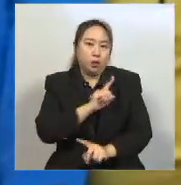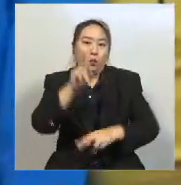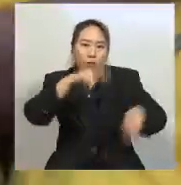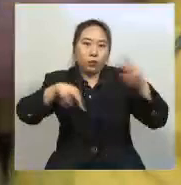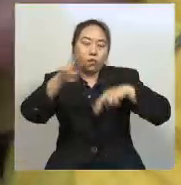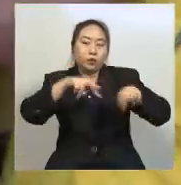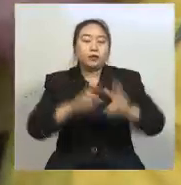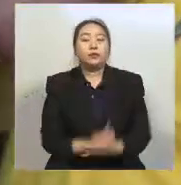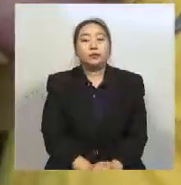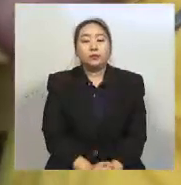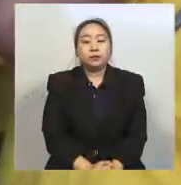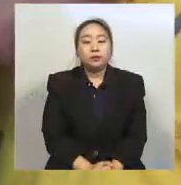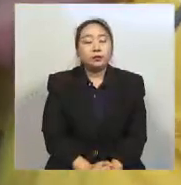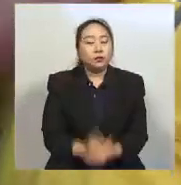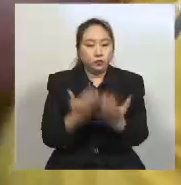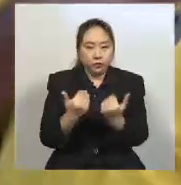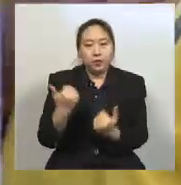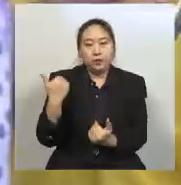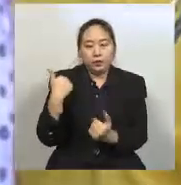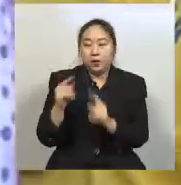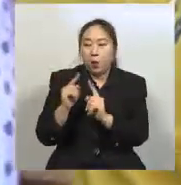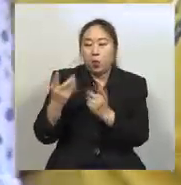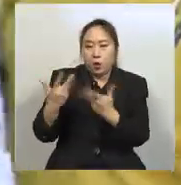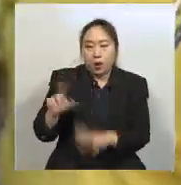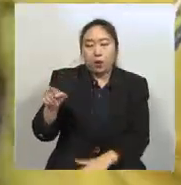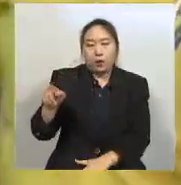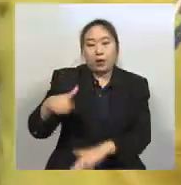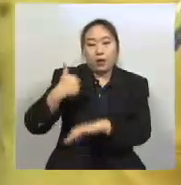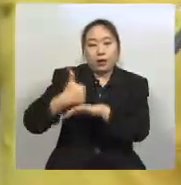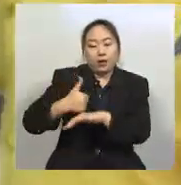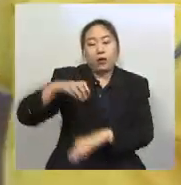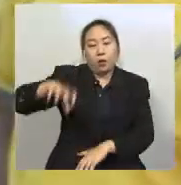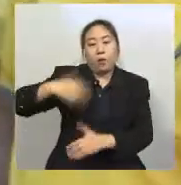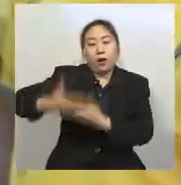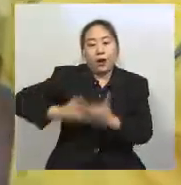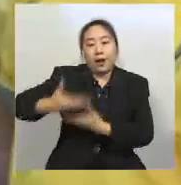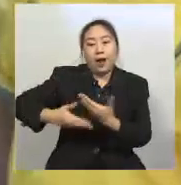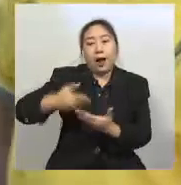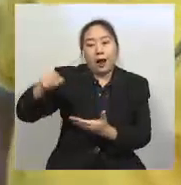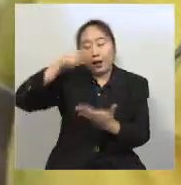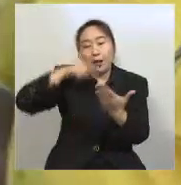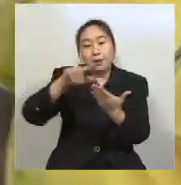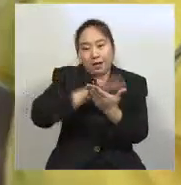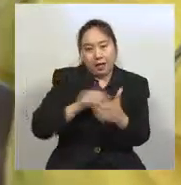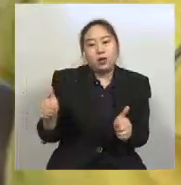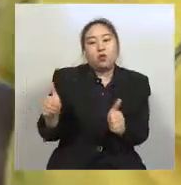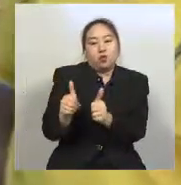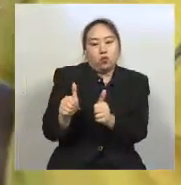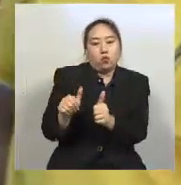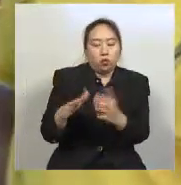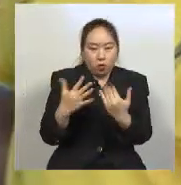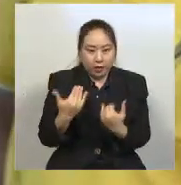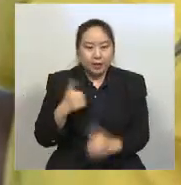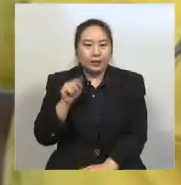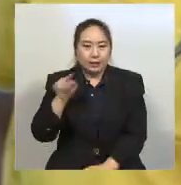นะครับอันนี้คอนอก็จะเข้ามาดูได้พูดกันแล้วครับท่านอธิบดีกรมการค้าภายในก็ยืนอยู่ข้างๆผมเนี่ยครับนะครับตอนนี้เราสั่ง